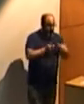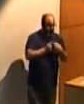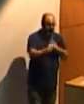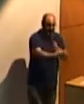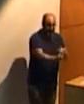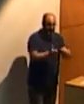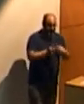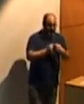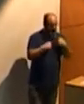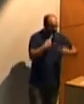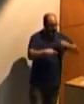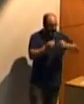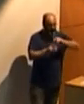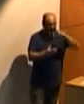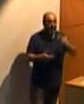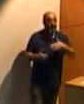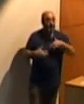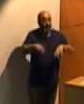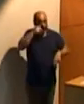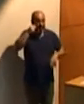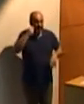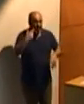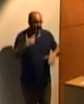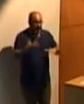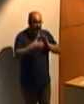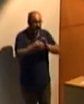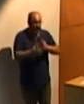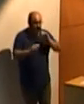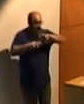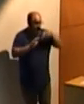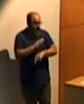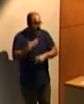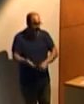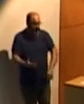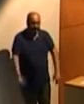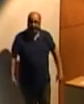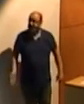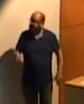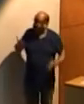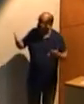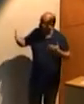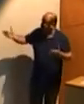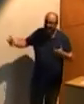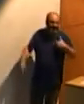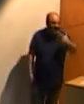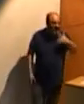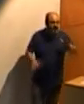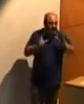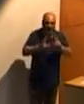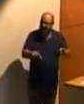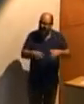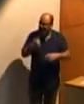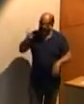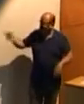question de relation clara des faits donc je vais passer rapidement là en effet si nous parlons dépit génétique